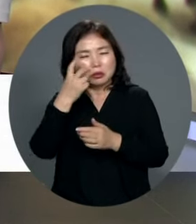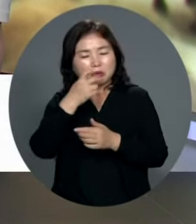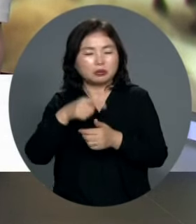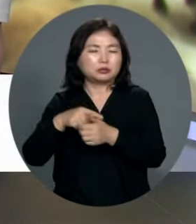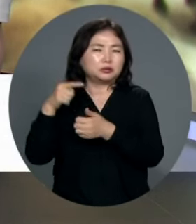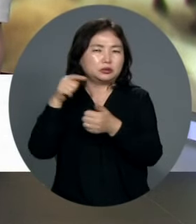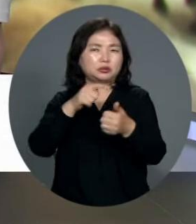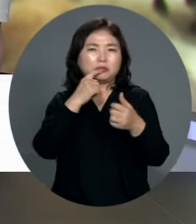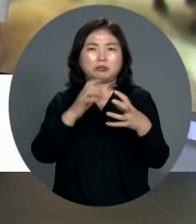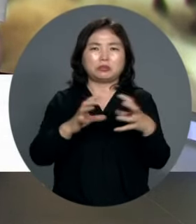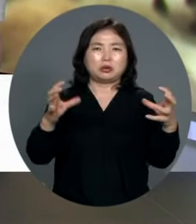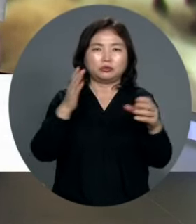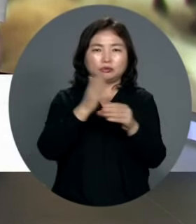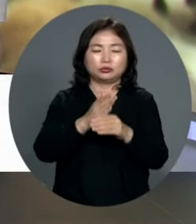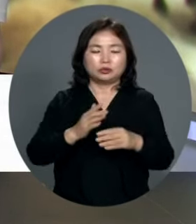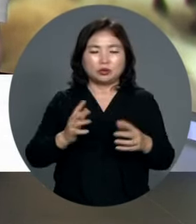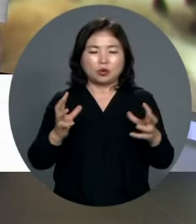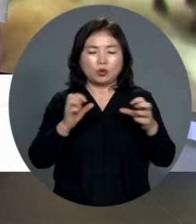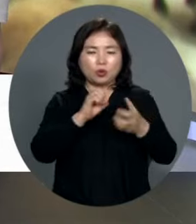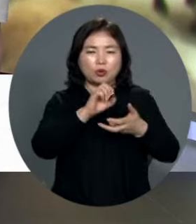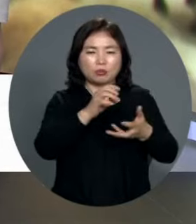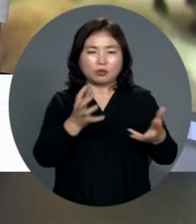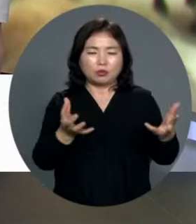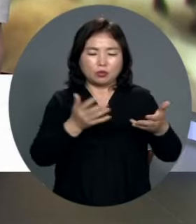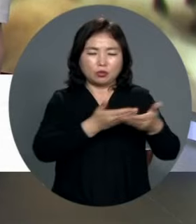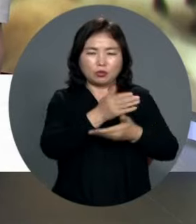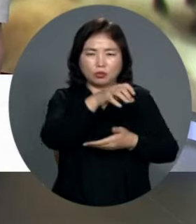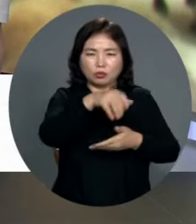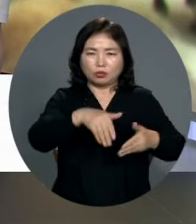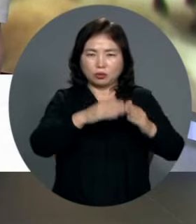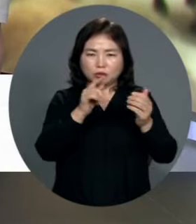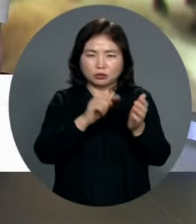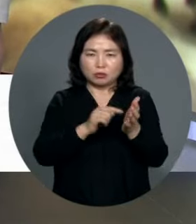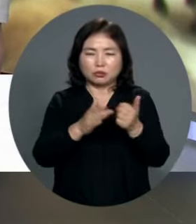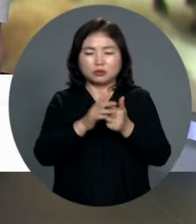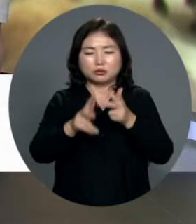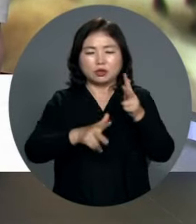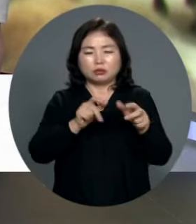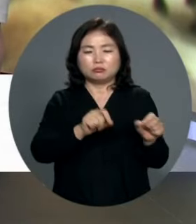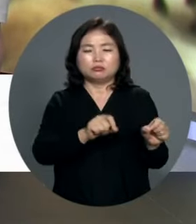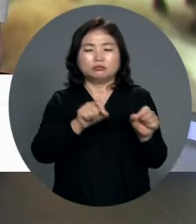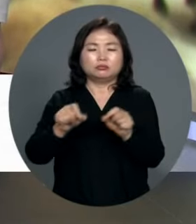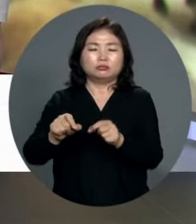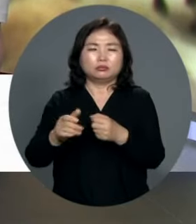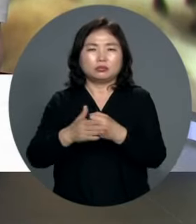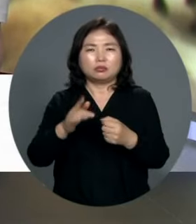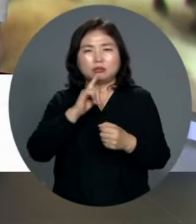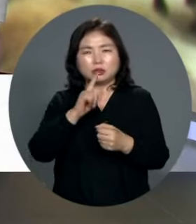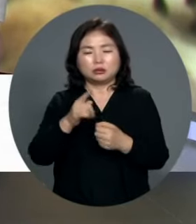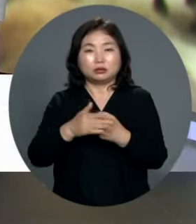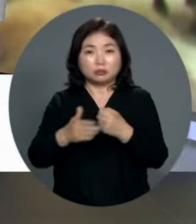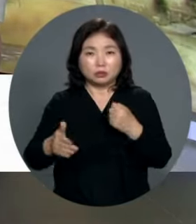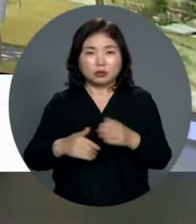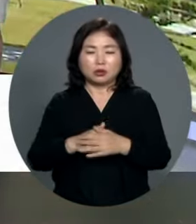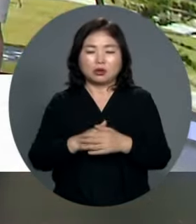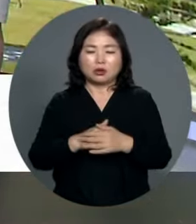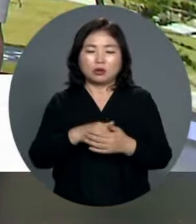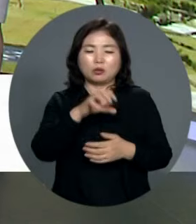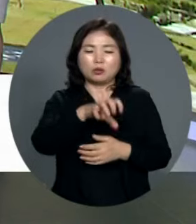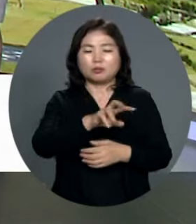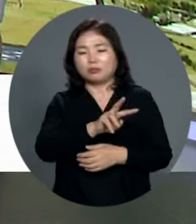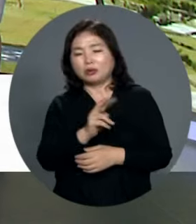있습니다 화물 터미널 설치를 둘러싼 논란이 지속돼 사업 자체가 지연되고 있다고 판단하고 입지